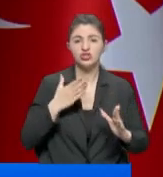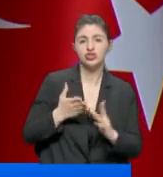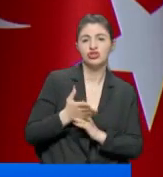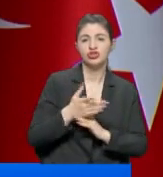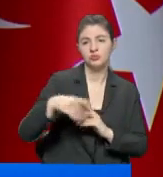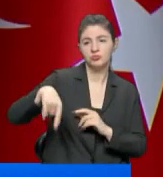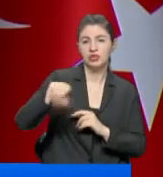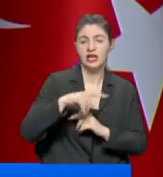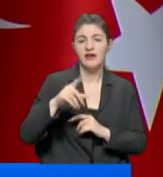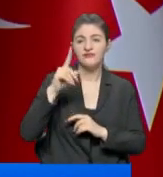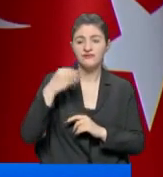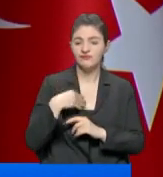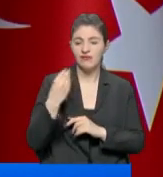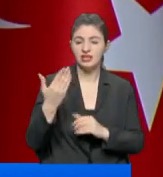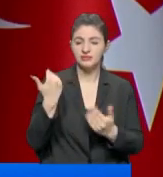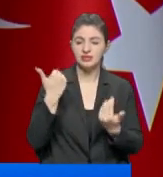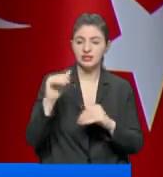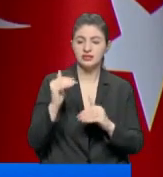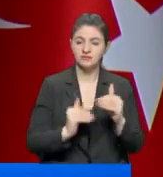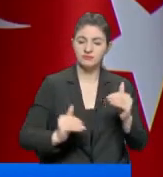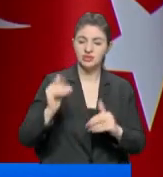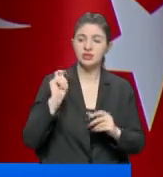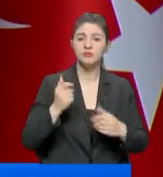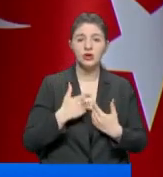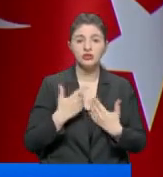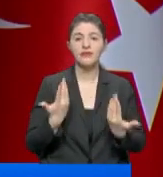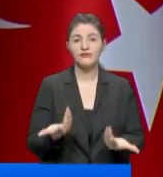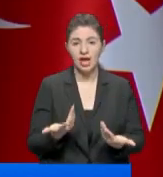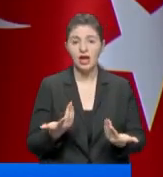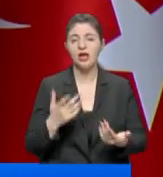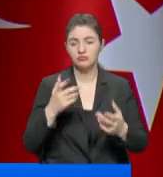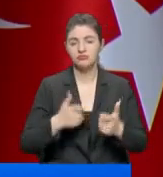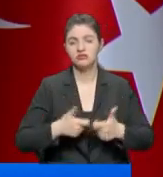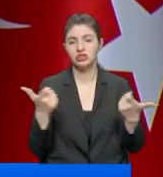girişimcilerimize verdiğimiz destekleri artırıyor ve genişletiyoruz.